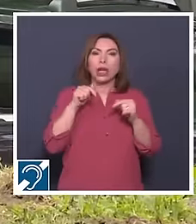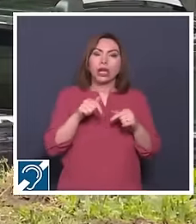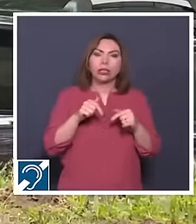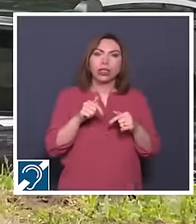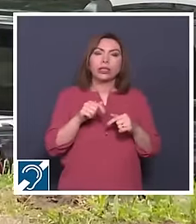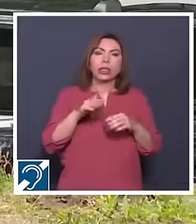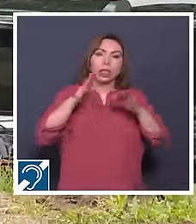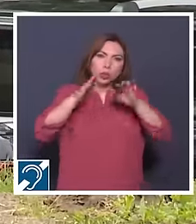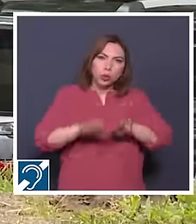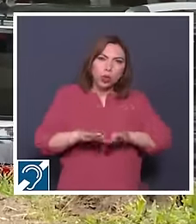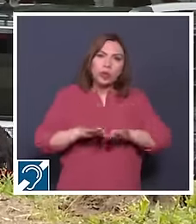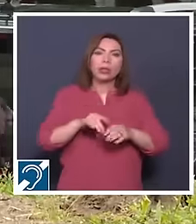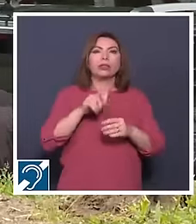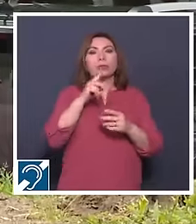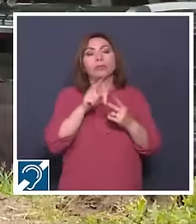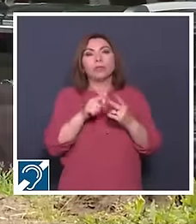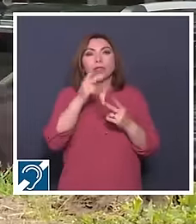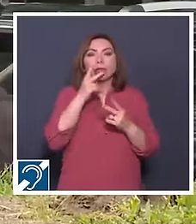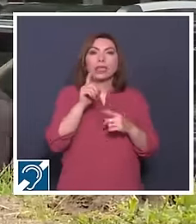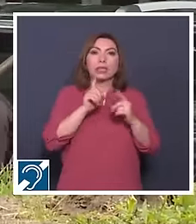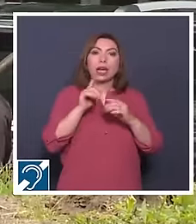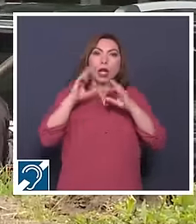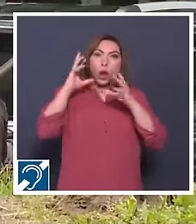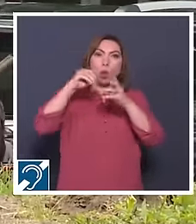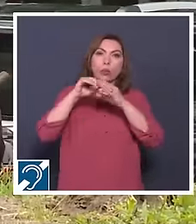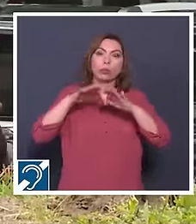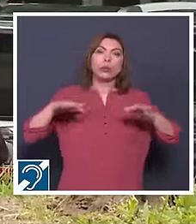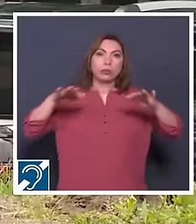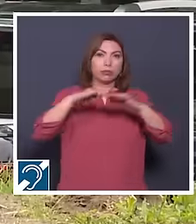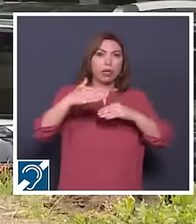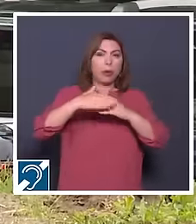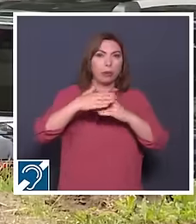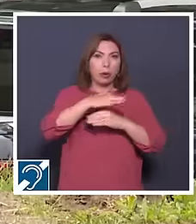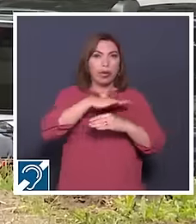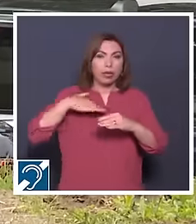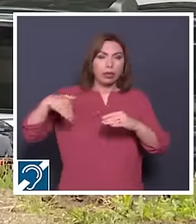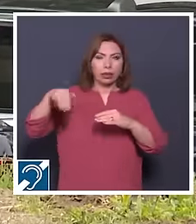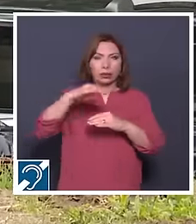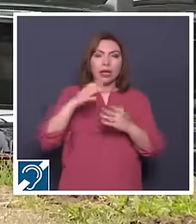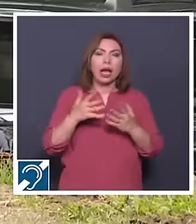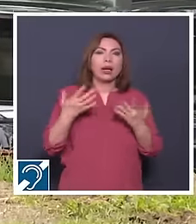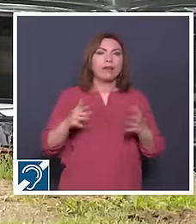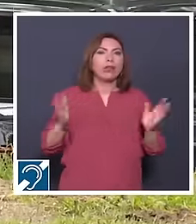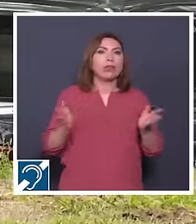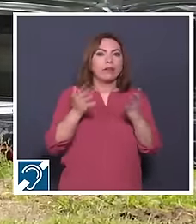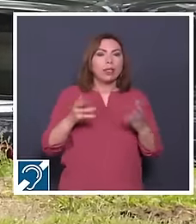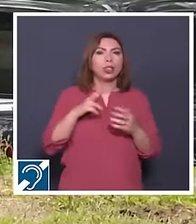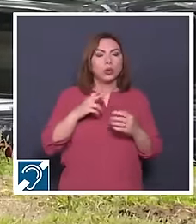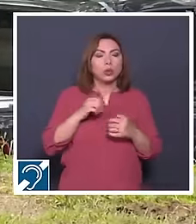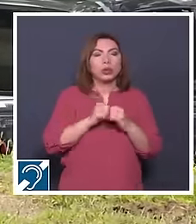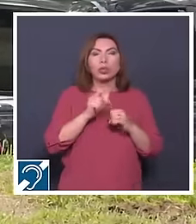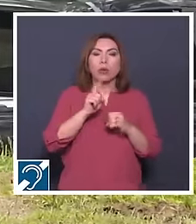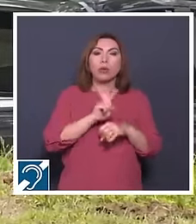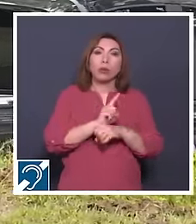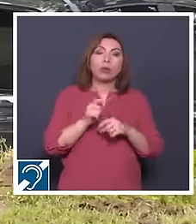acestei surpări, iar pe de altă parte, dacă imobilele din jur, aceste blocuri care au fost evacuate, sunt sau nu